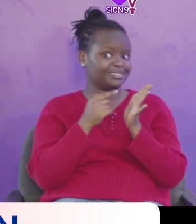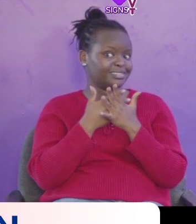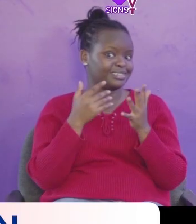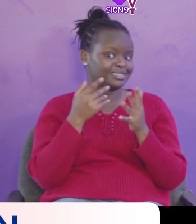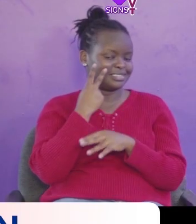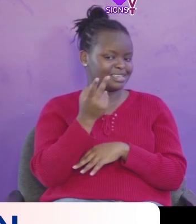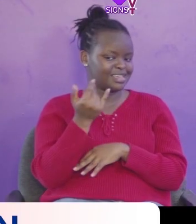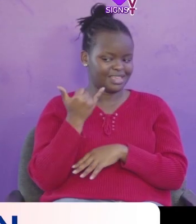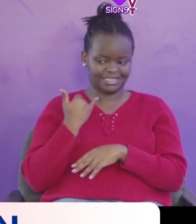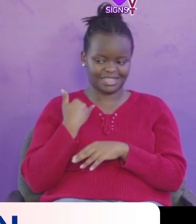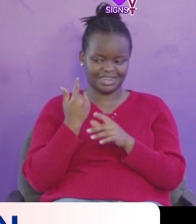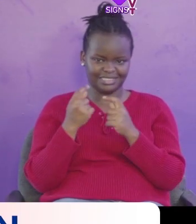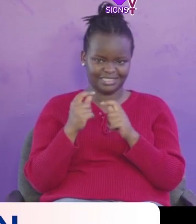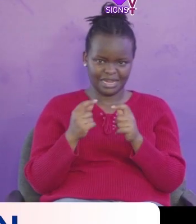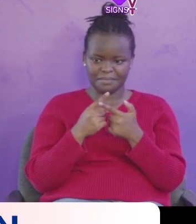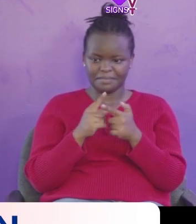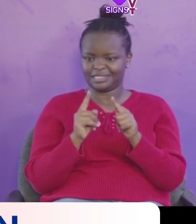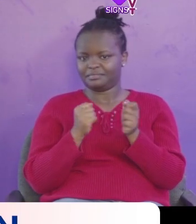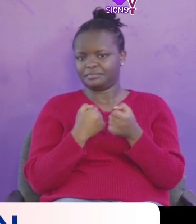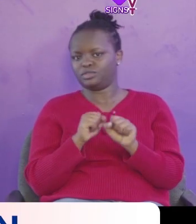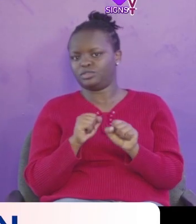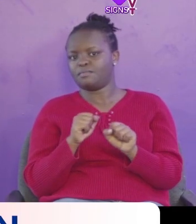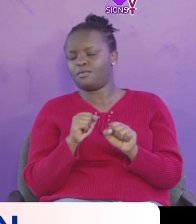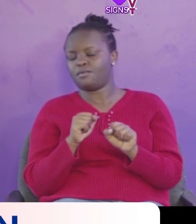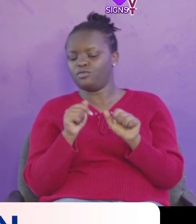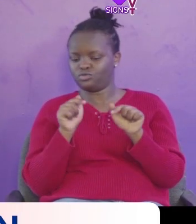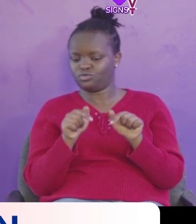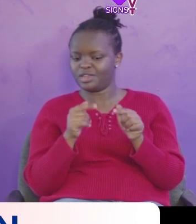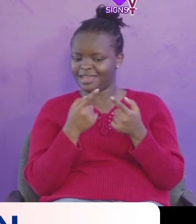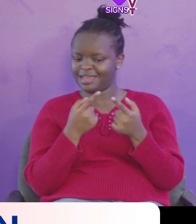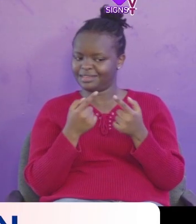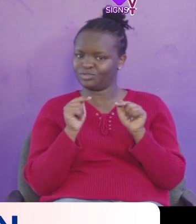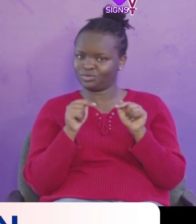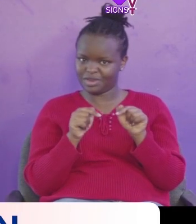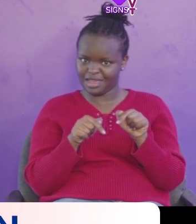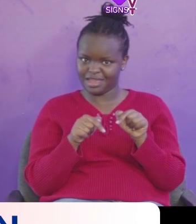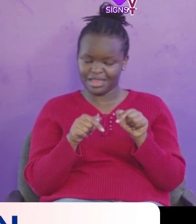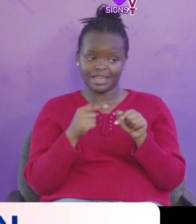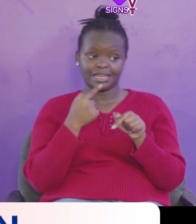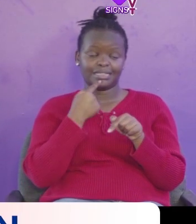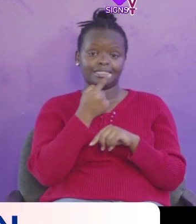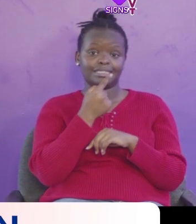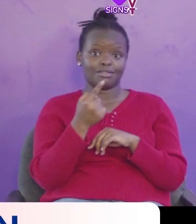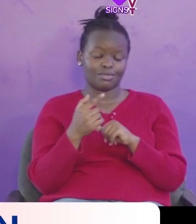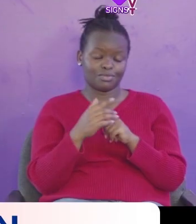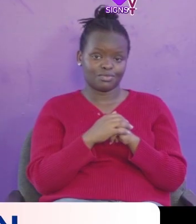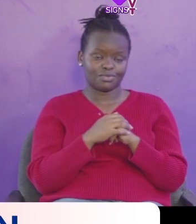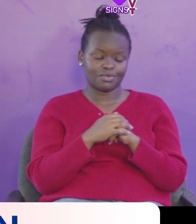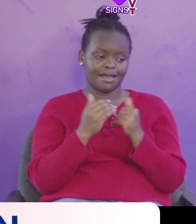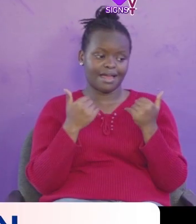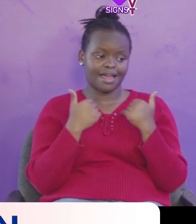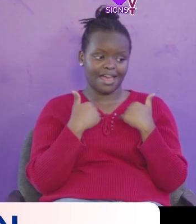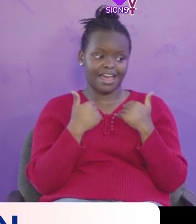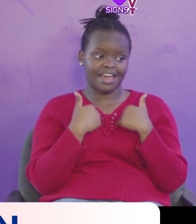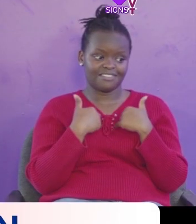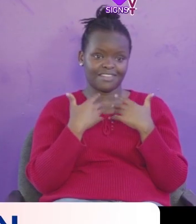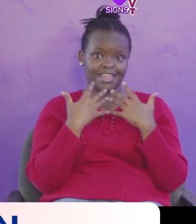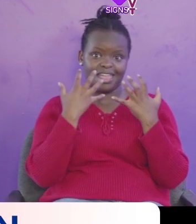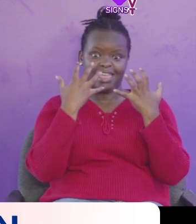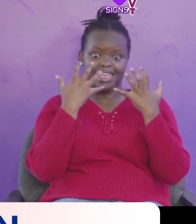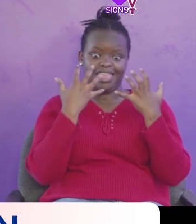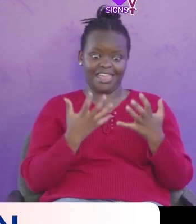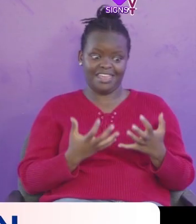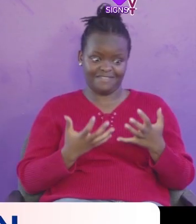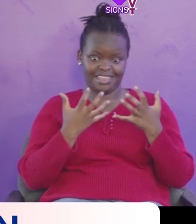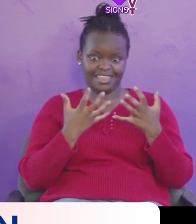jana walijaribu lakini haiko through, leo iwe nini? Nakuambia. Right. Kulikuwa na heavy presence.